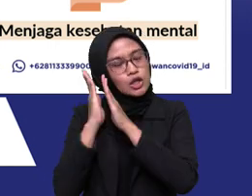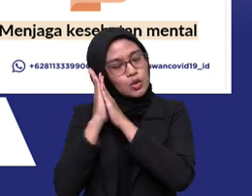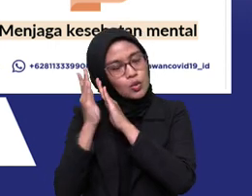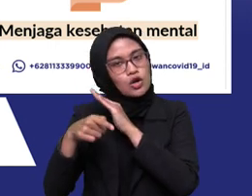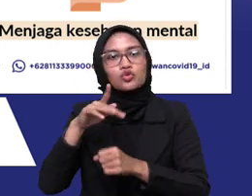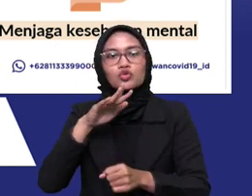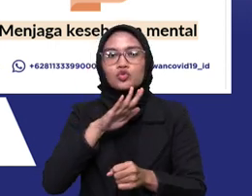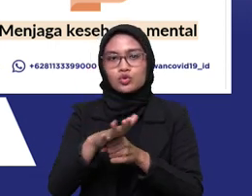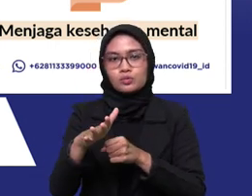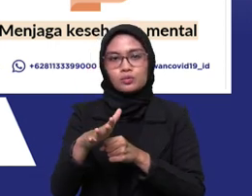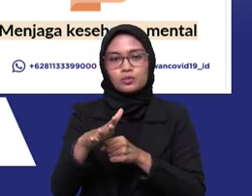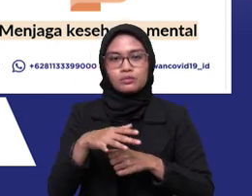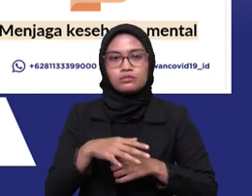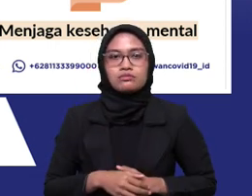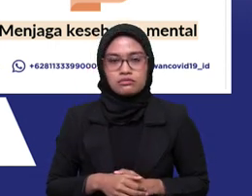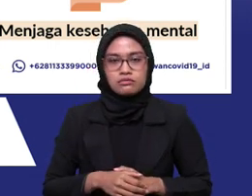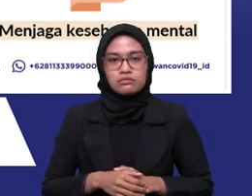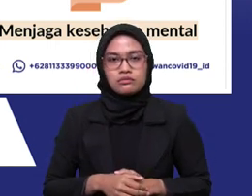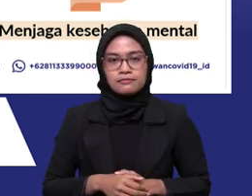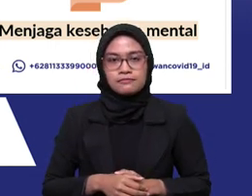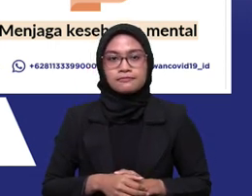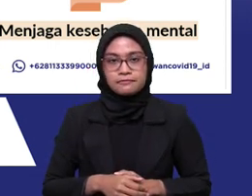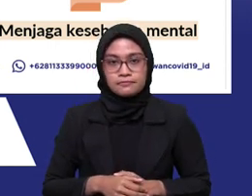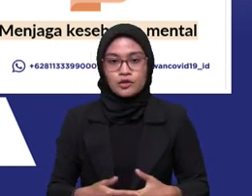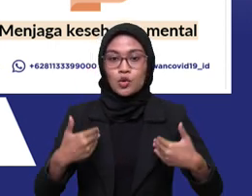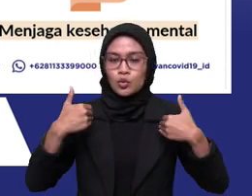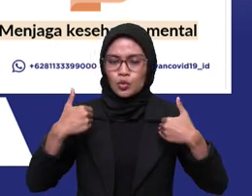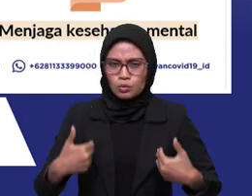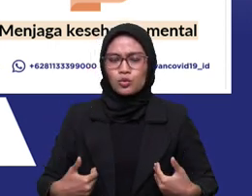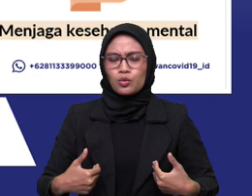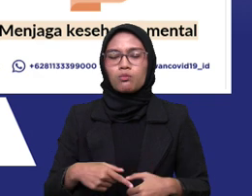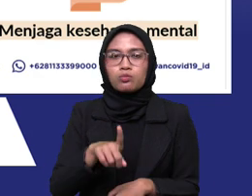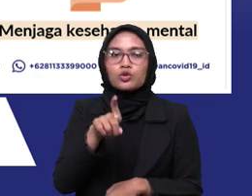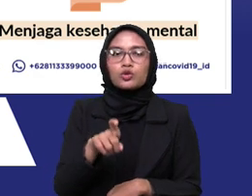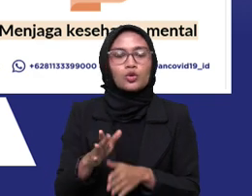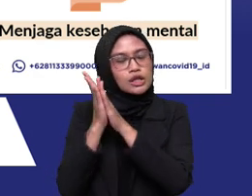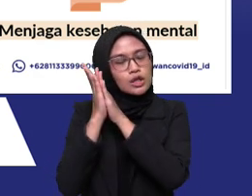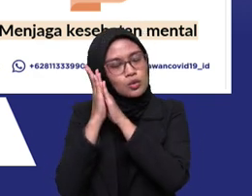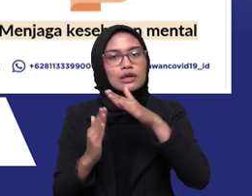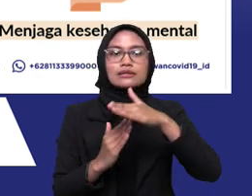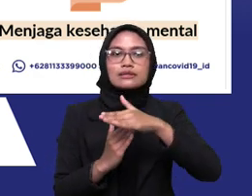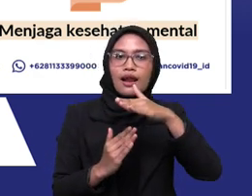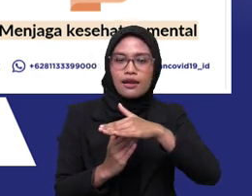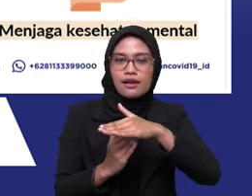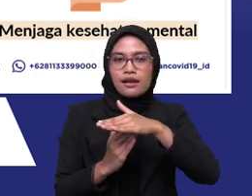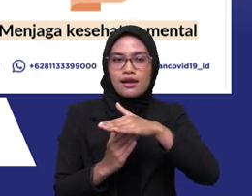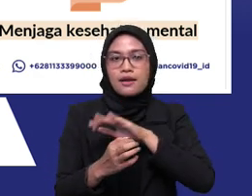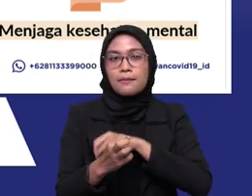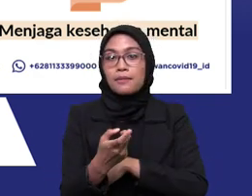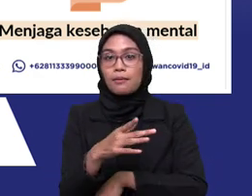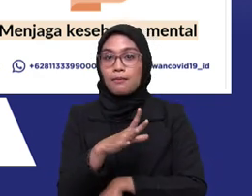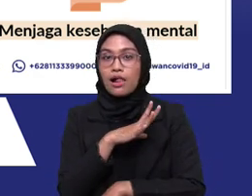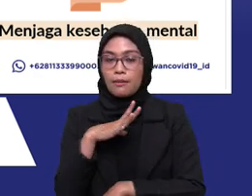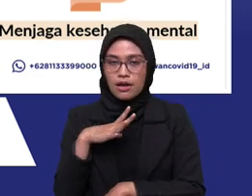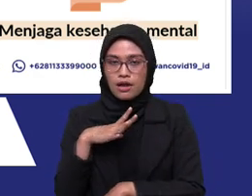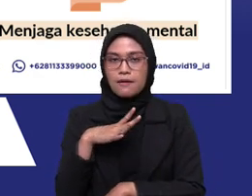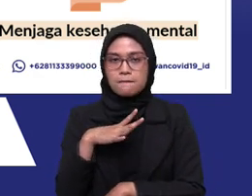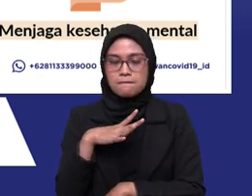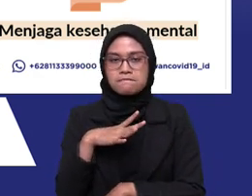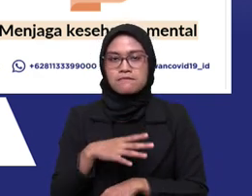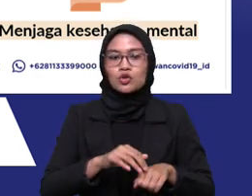ketahuilah kapasitas tubuh dengan menyesuaikan waktu tidur yang diperlukan idealnya durasi rata-rata untuk